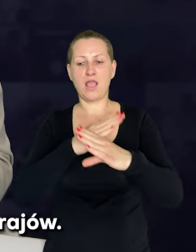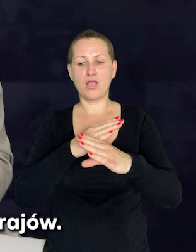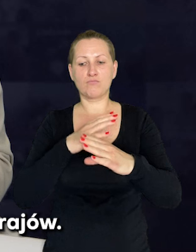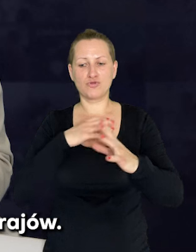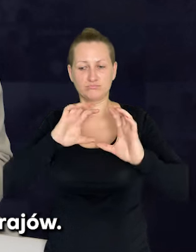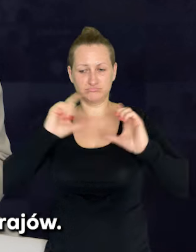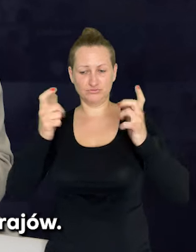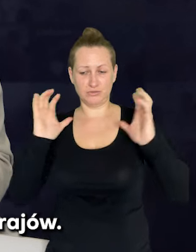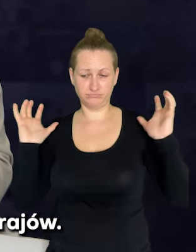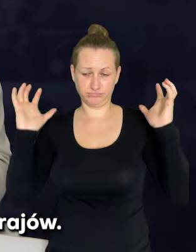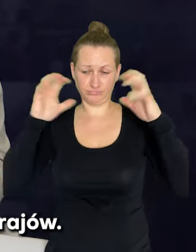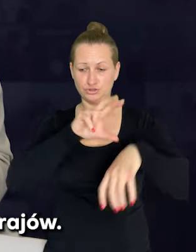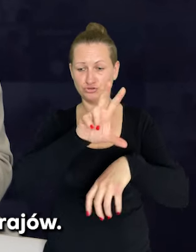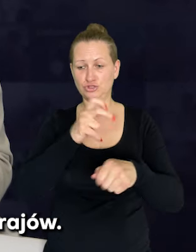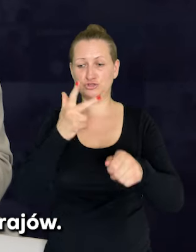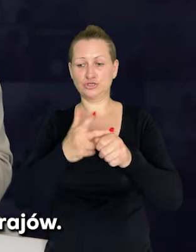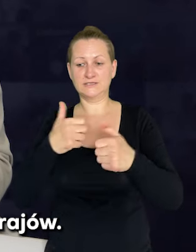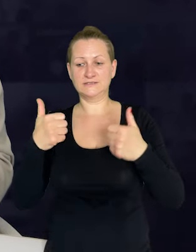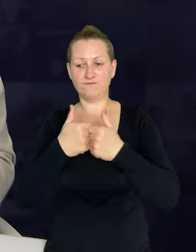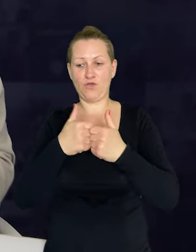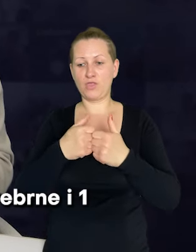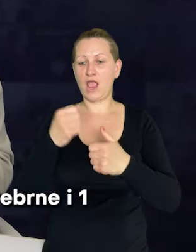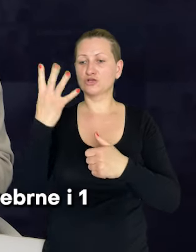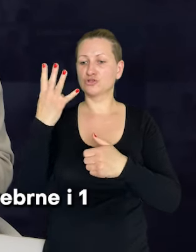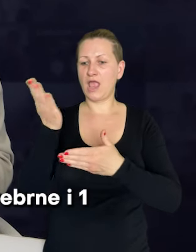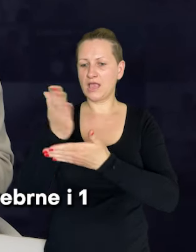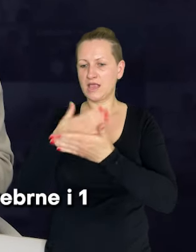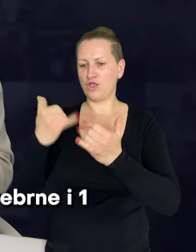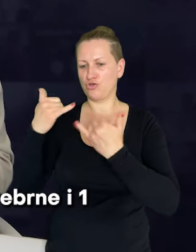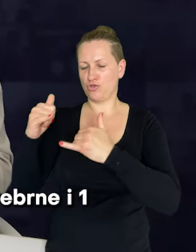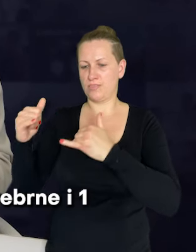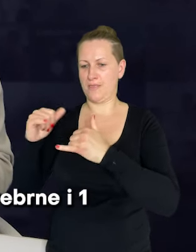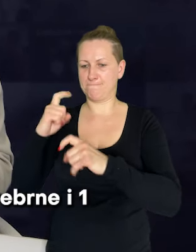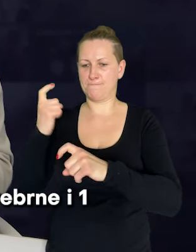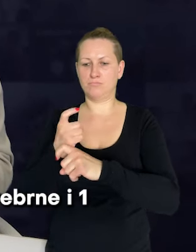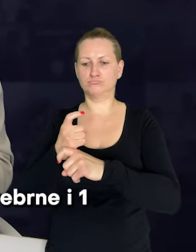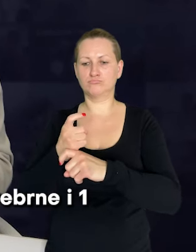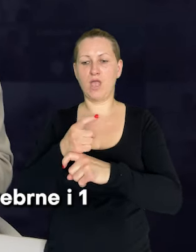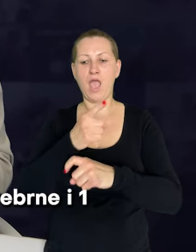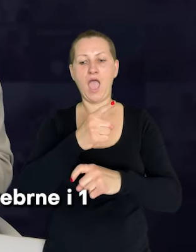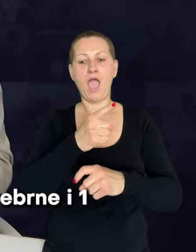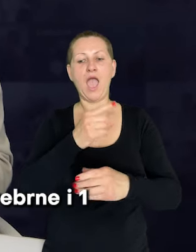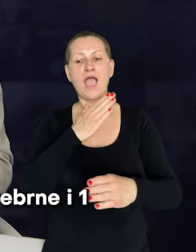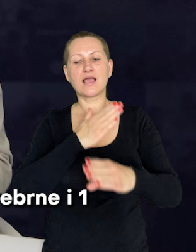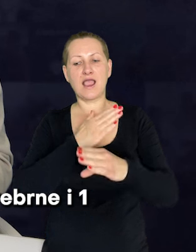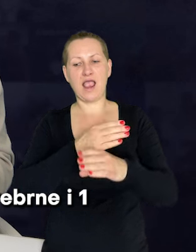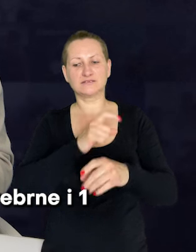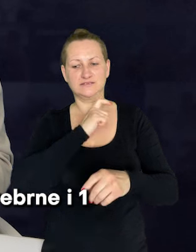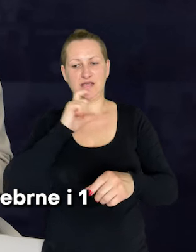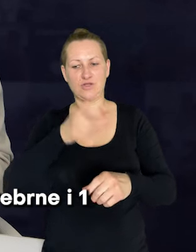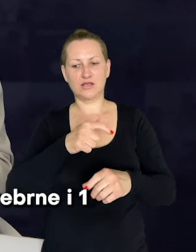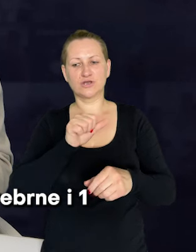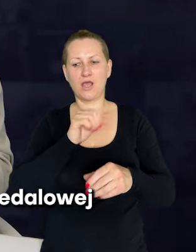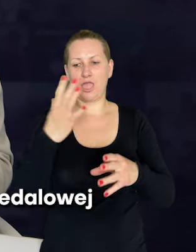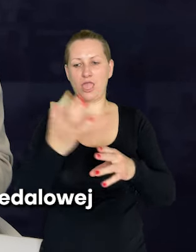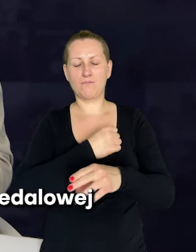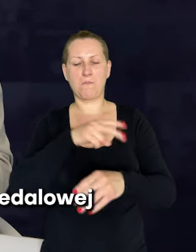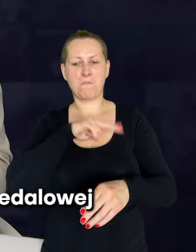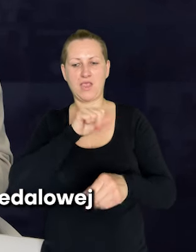udział 330 zawodników z 4 krajów. Nasi karatecy zdobyli 11 medali, 6 złotych, 4 srebrne i 1